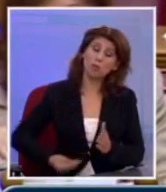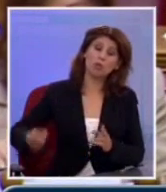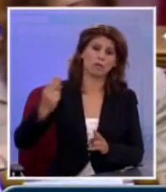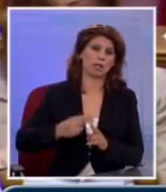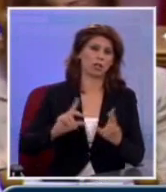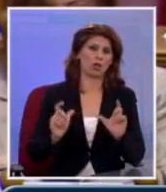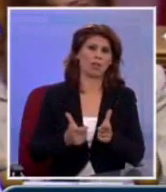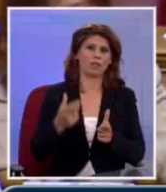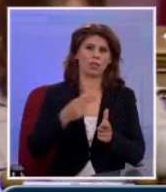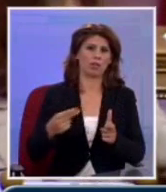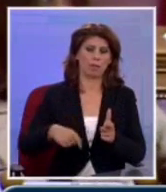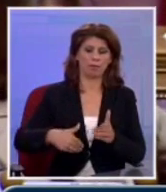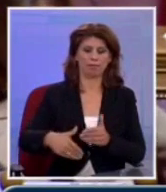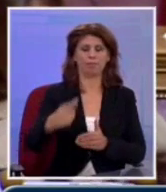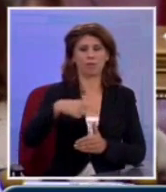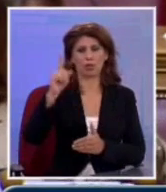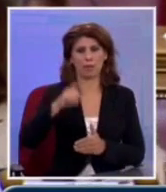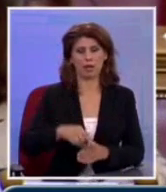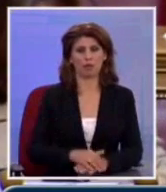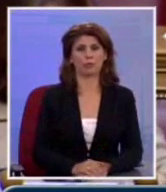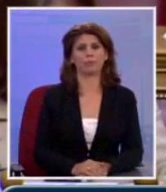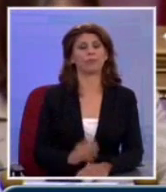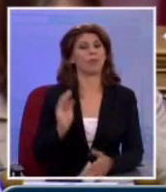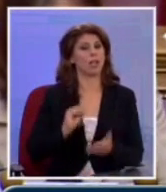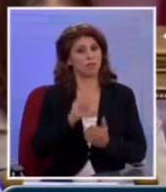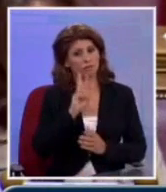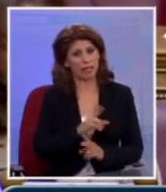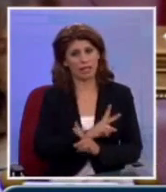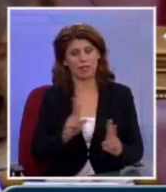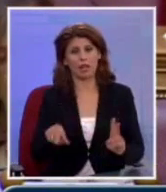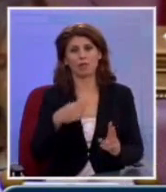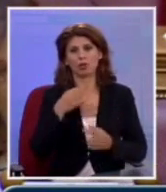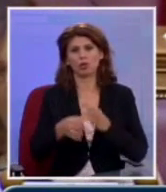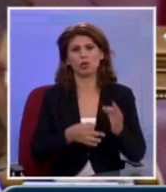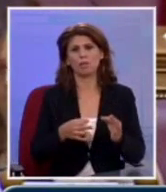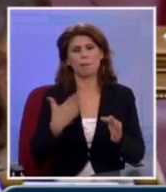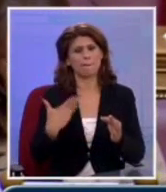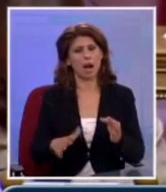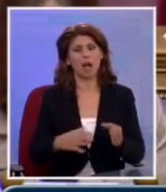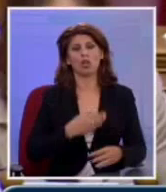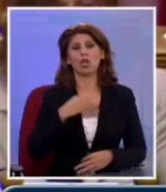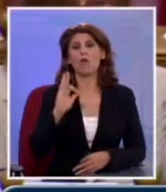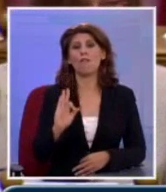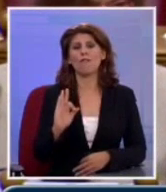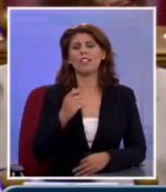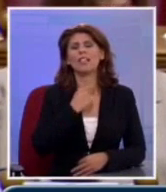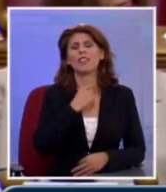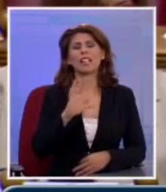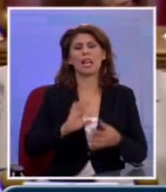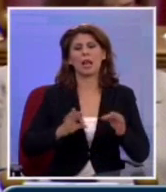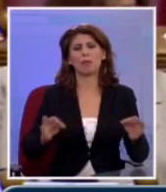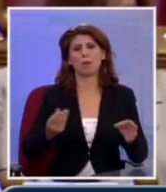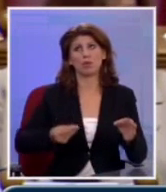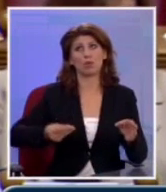θέμα των ημερών. Επίσης είναι προφανές, αυτό αναπτύχθηκε ήδη από τον κύριο Φίλη και δεν χρειάζεται να είμαι